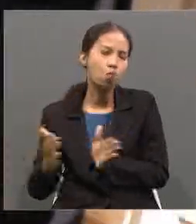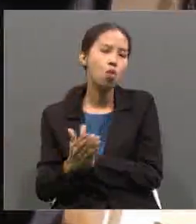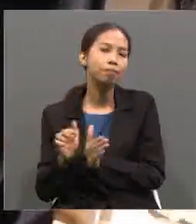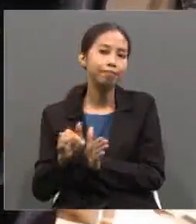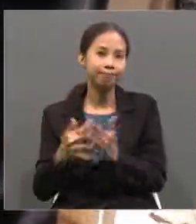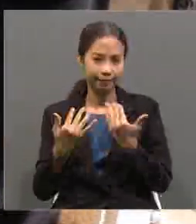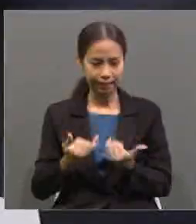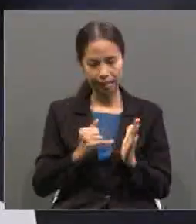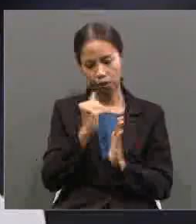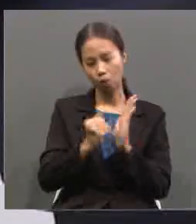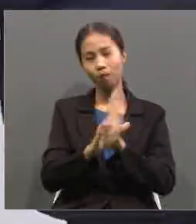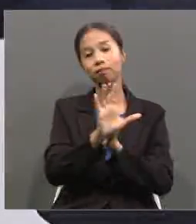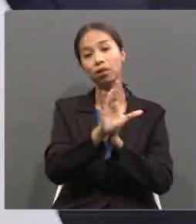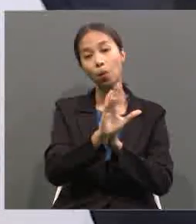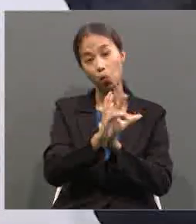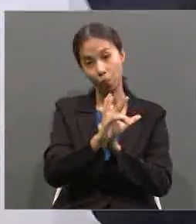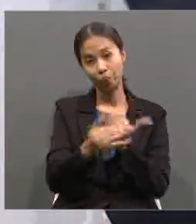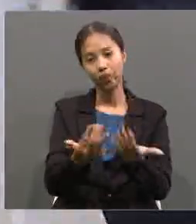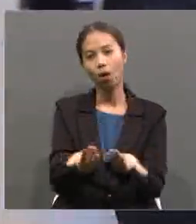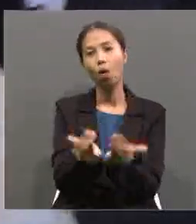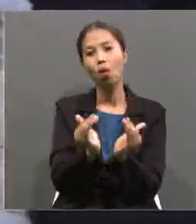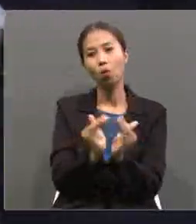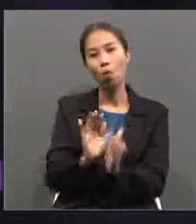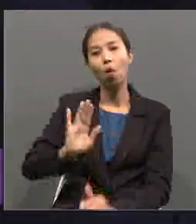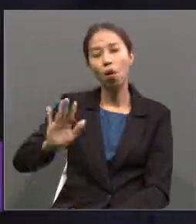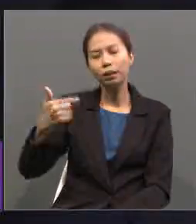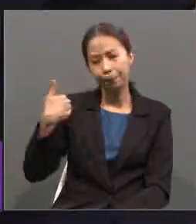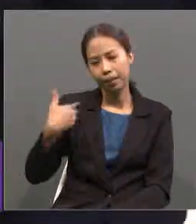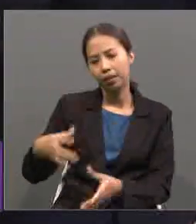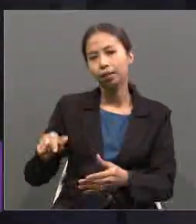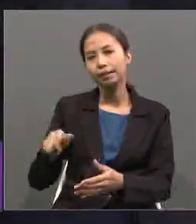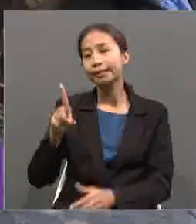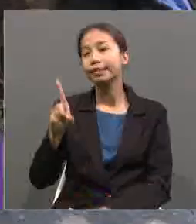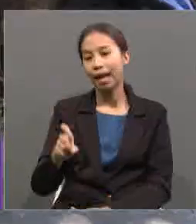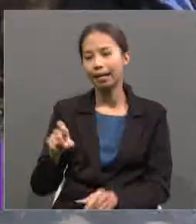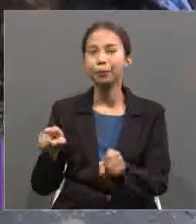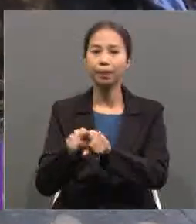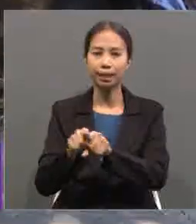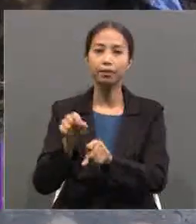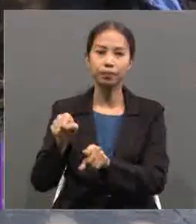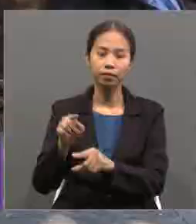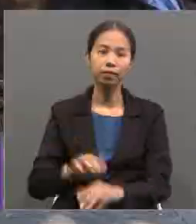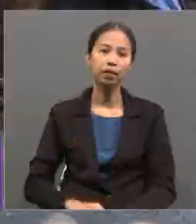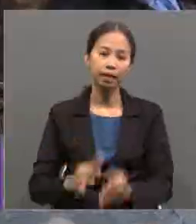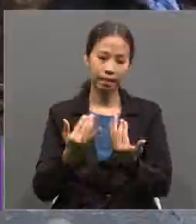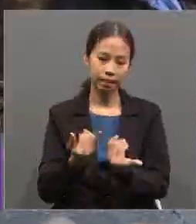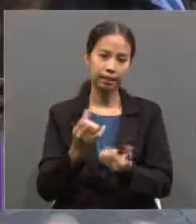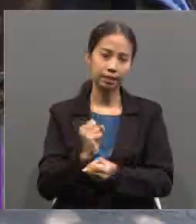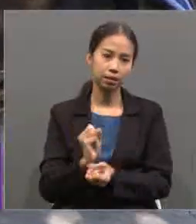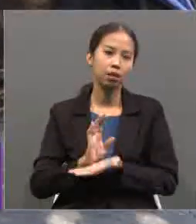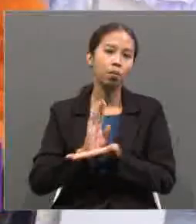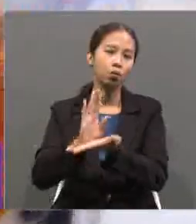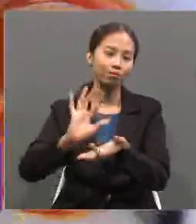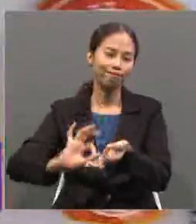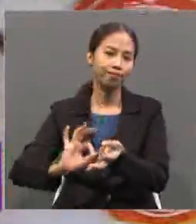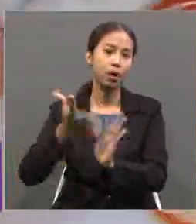จังหวัดชัยภูมิครับทางครอบครัวของนายอานันท์เพชรกล้าอีกหนึ่งแรายงานไทยที่เสียชีวิตในอิสราเอลก็มีการจัดพิธีชาพนกิจ